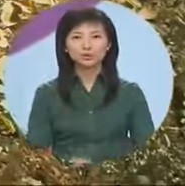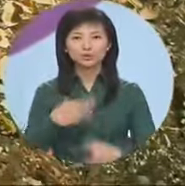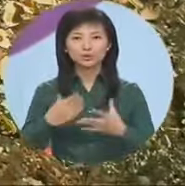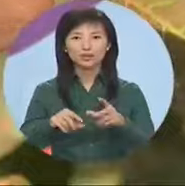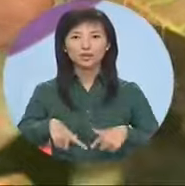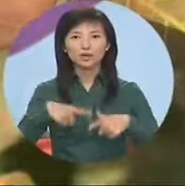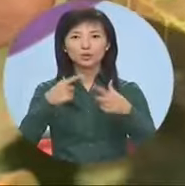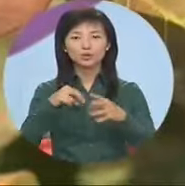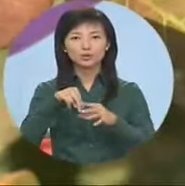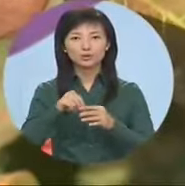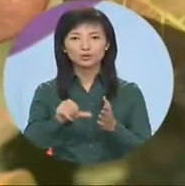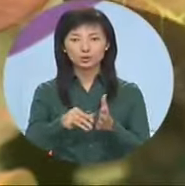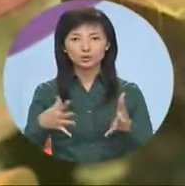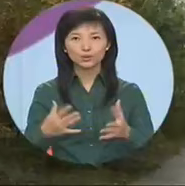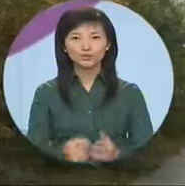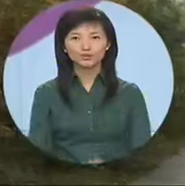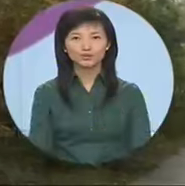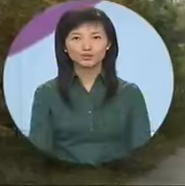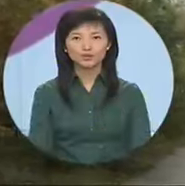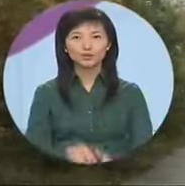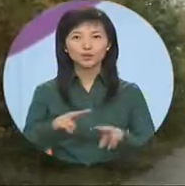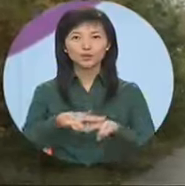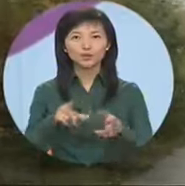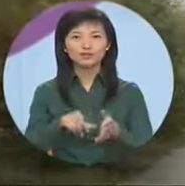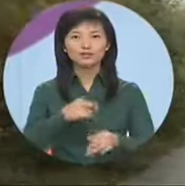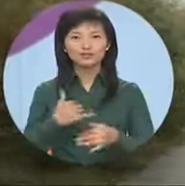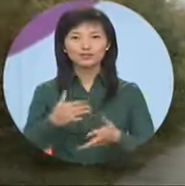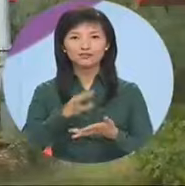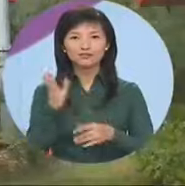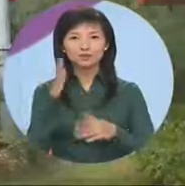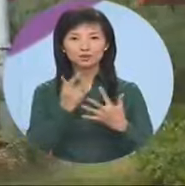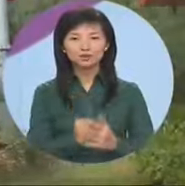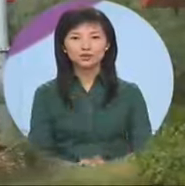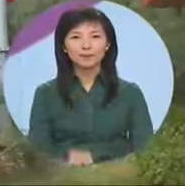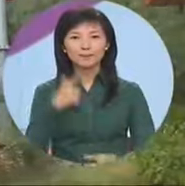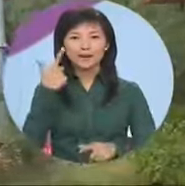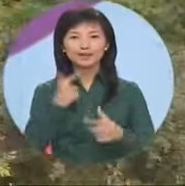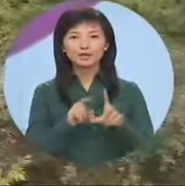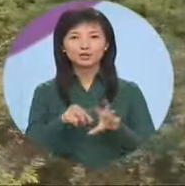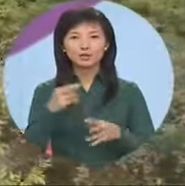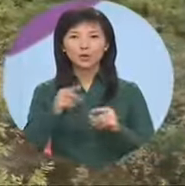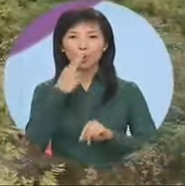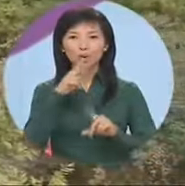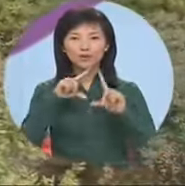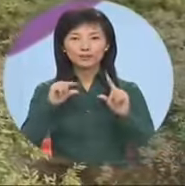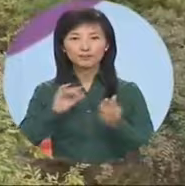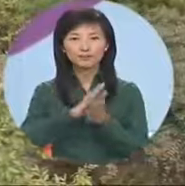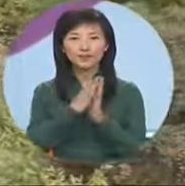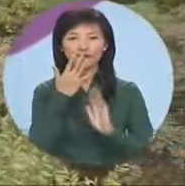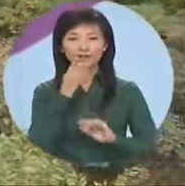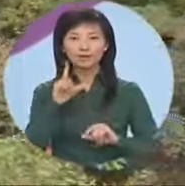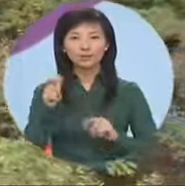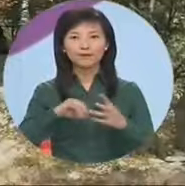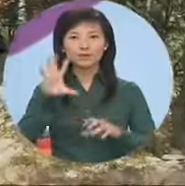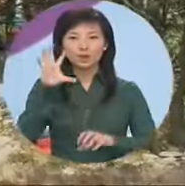林公园中彩叶树种最多的一个。同样在西山风景区，八大处和香山公园的红叶变色率也都达到